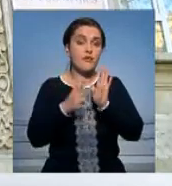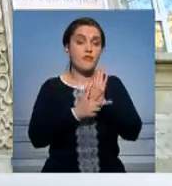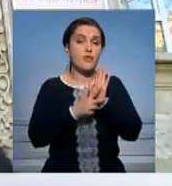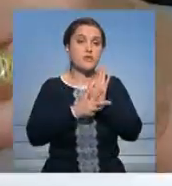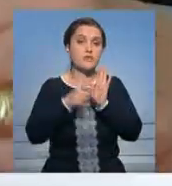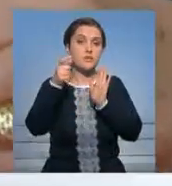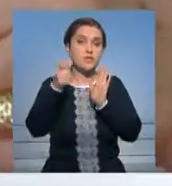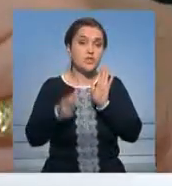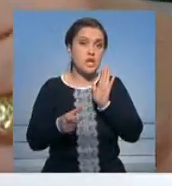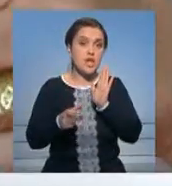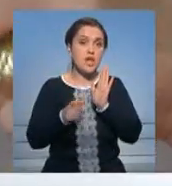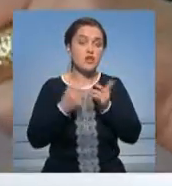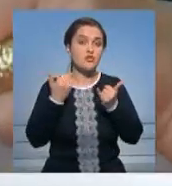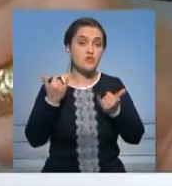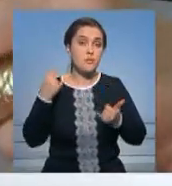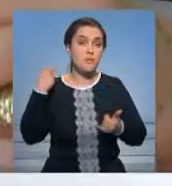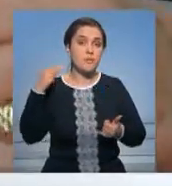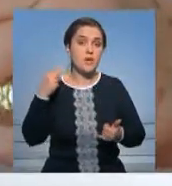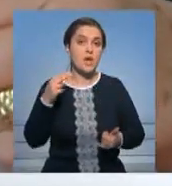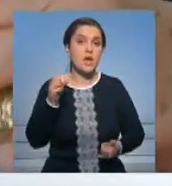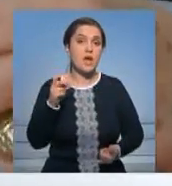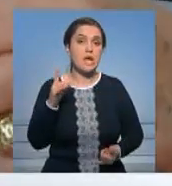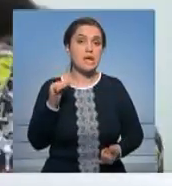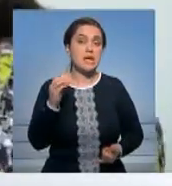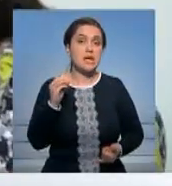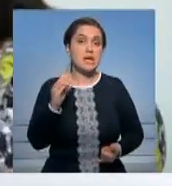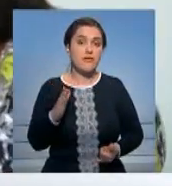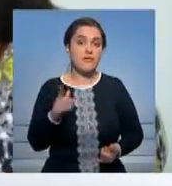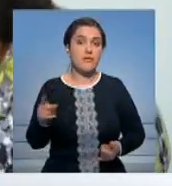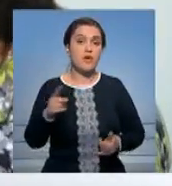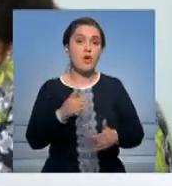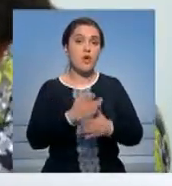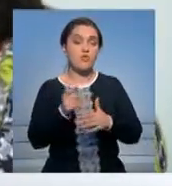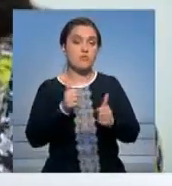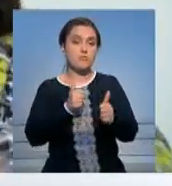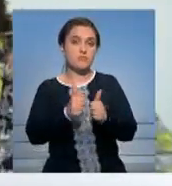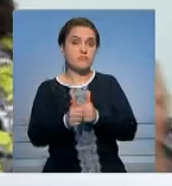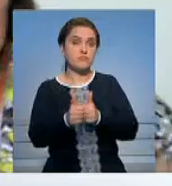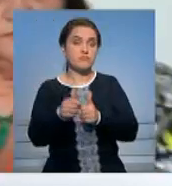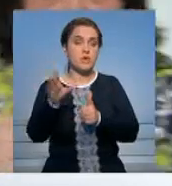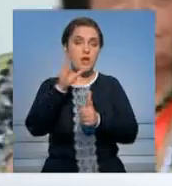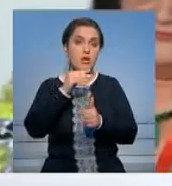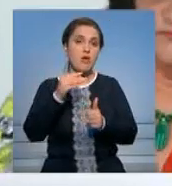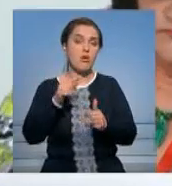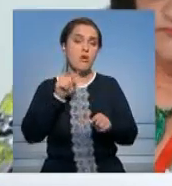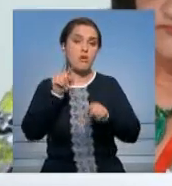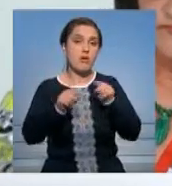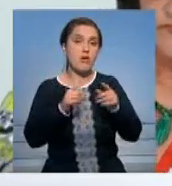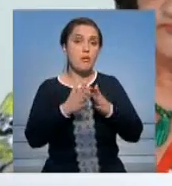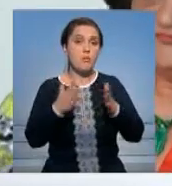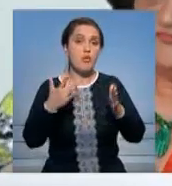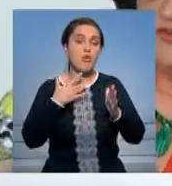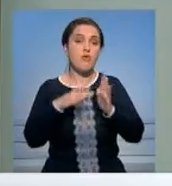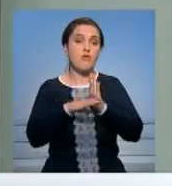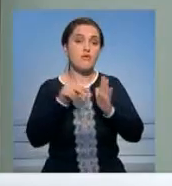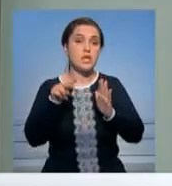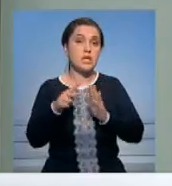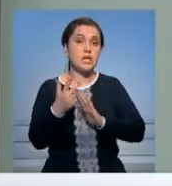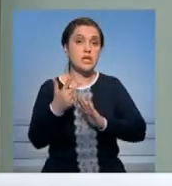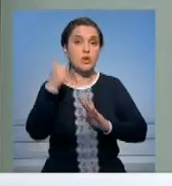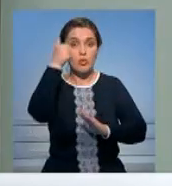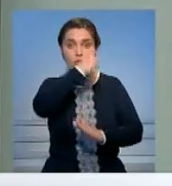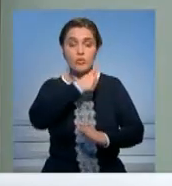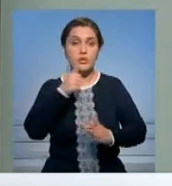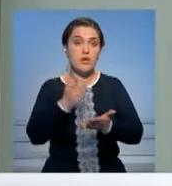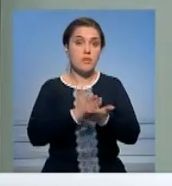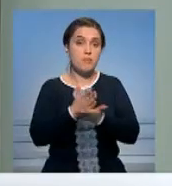8 кандидатов, в том числе действующий президент Ильхам Алиев, которого эксперты называют фаворитом гонки. Алиев возглавляет Азербайджан с 2003 года.